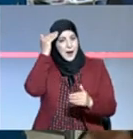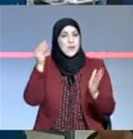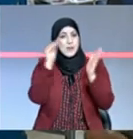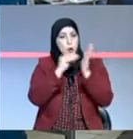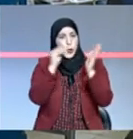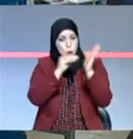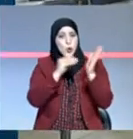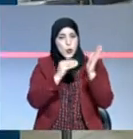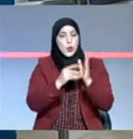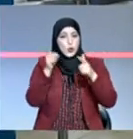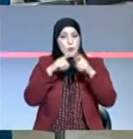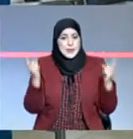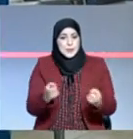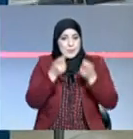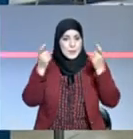التمارين